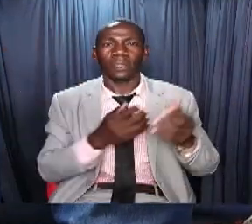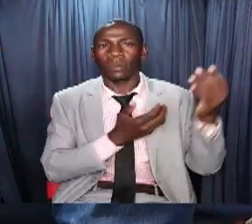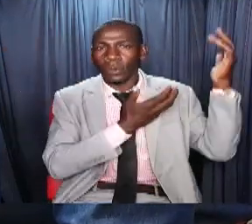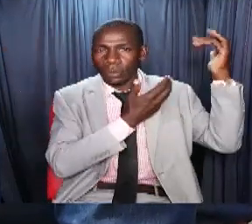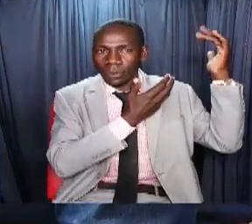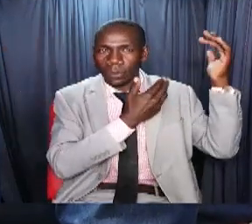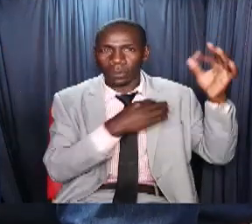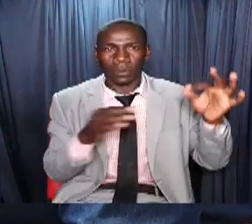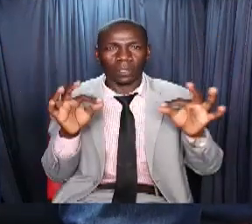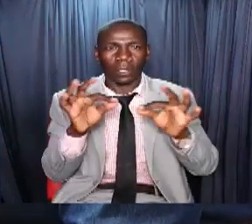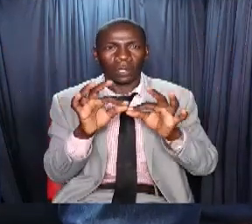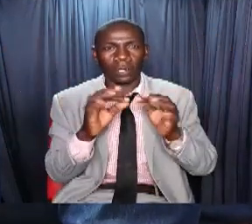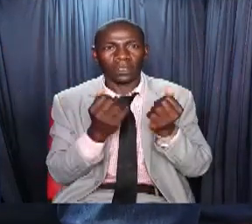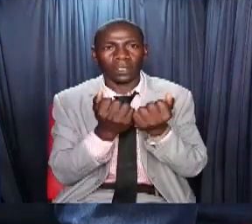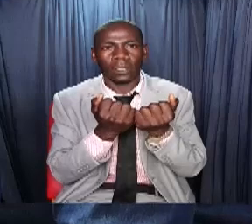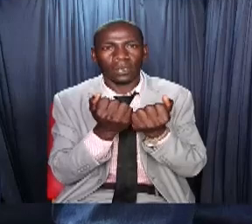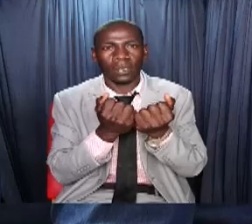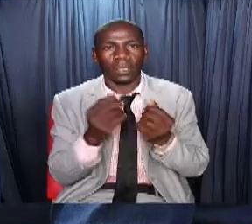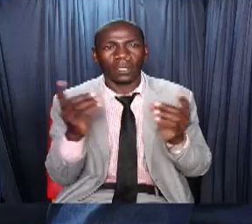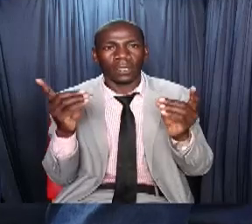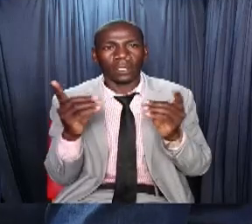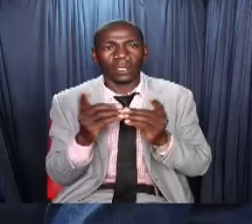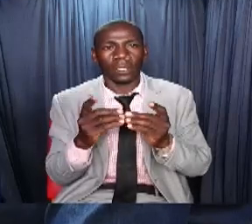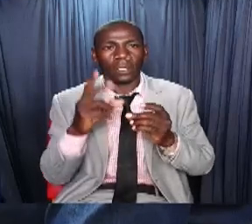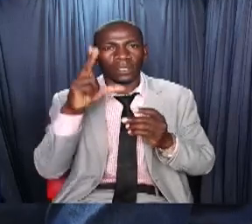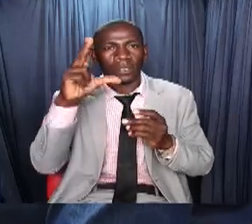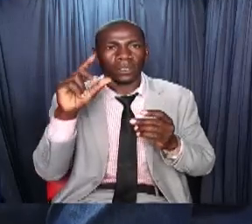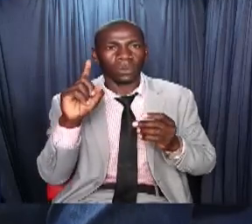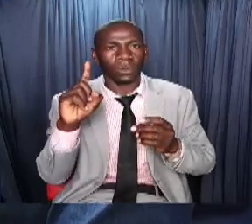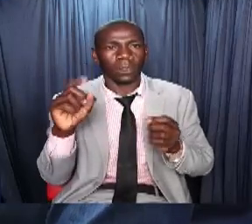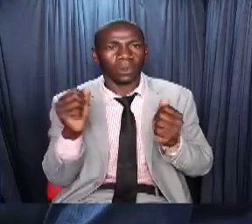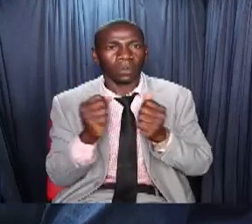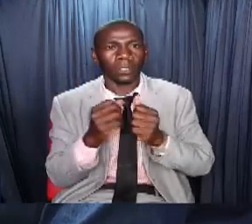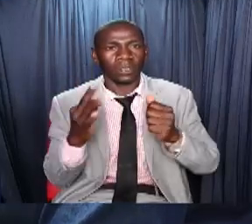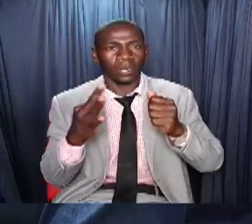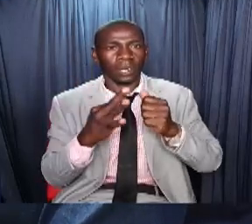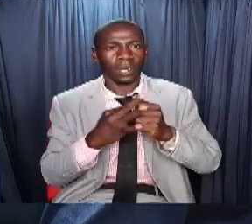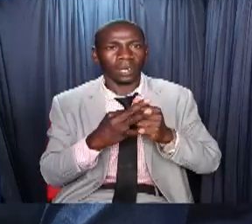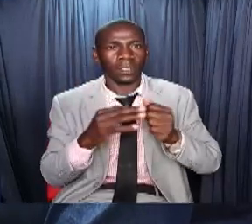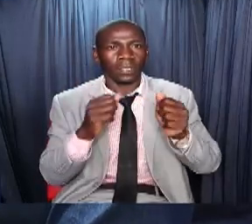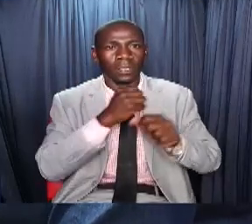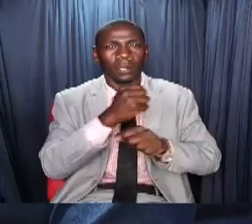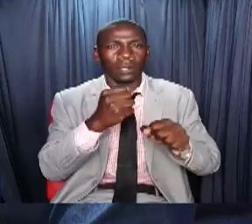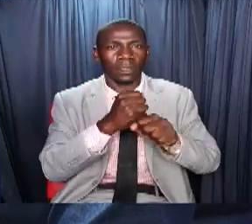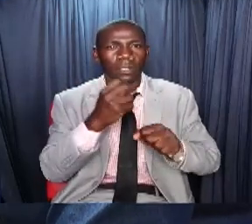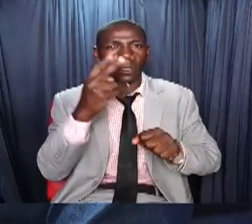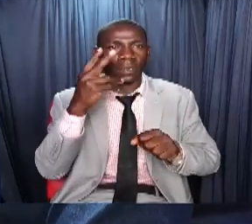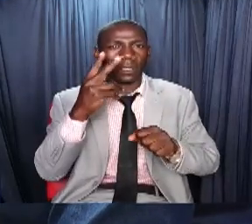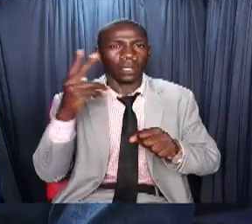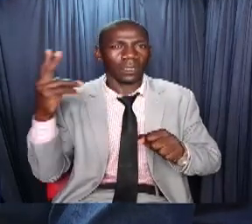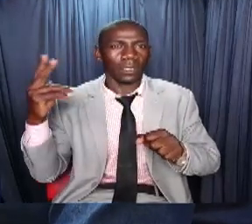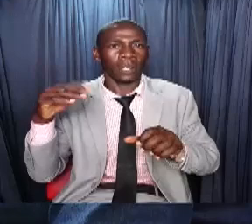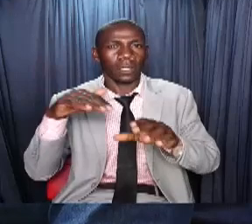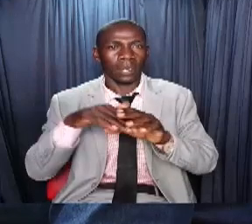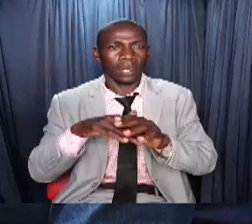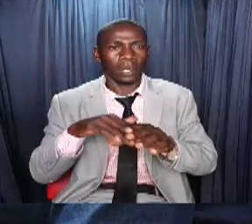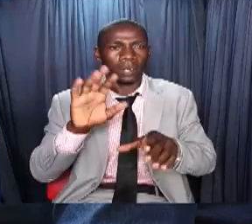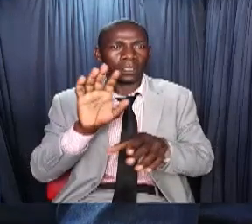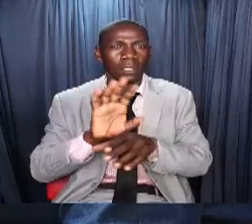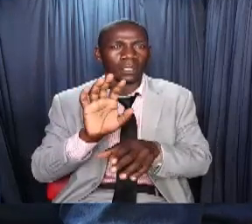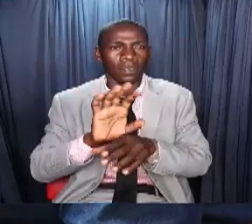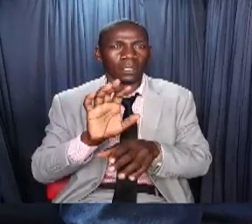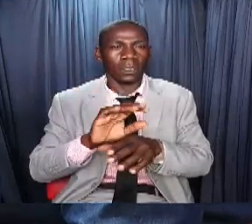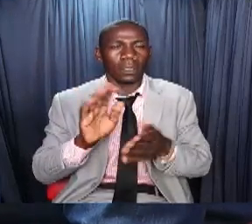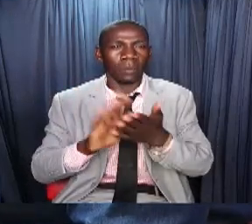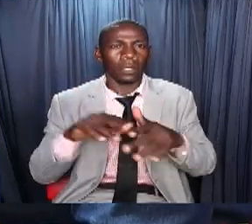inatarajiwa kuunganishwa siku ya Jumamosi tarehe 31 mwezi wa 8 mwaka wa 2024 katika kanisa